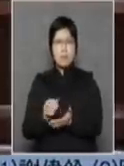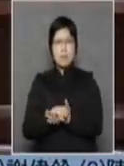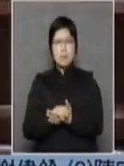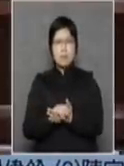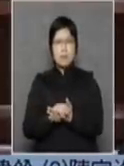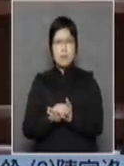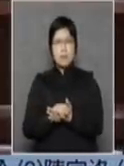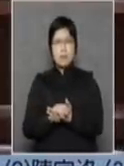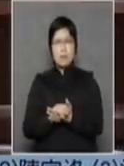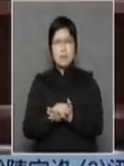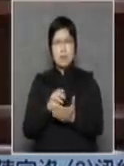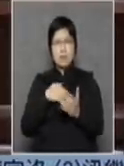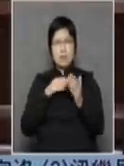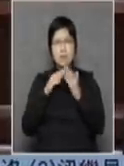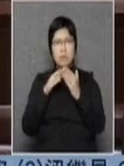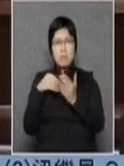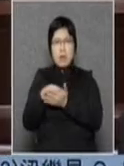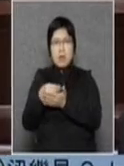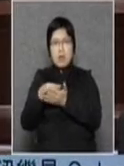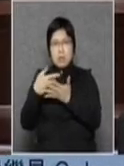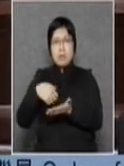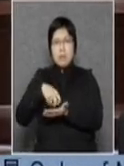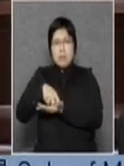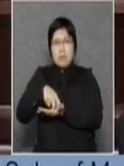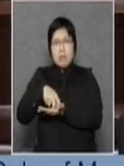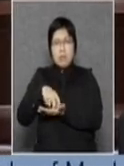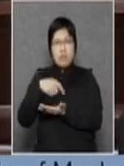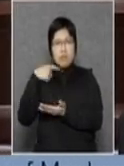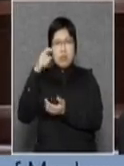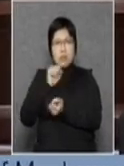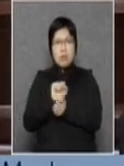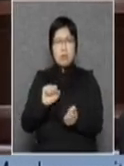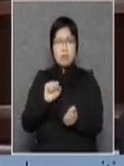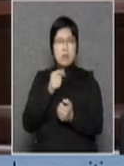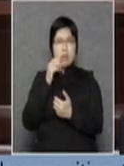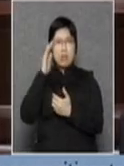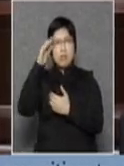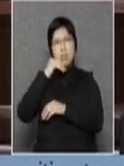嘅樓奴啊，脫苦海真係遙遙無期。